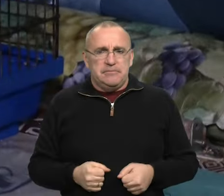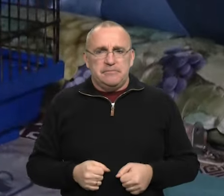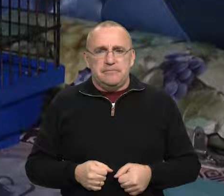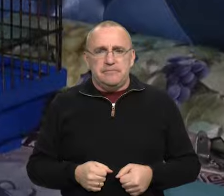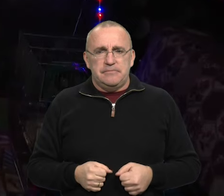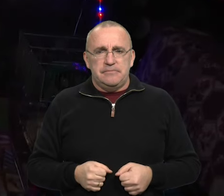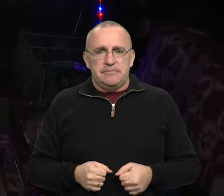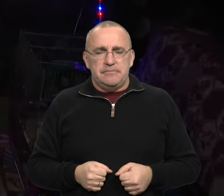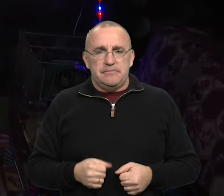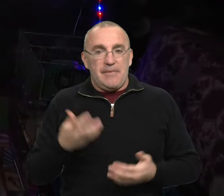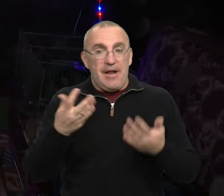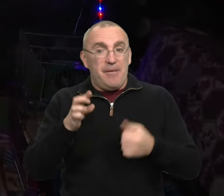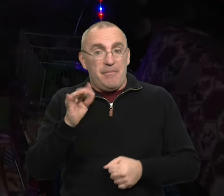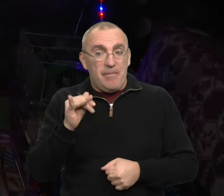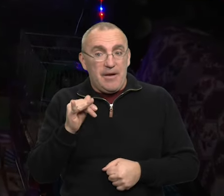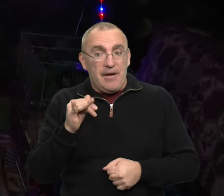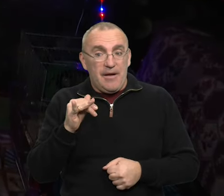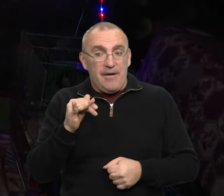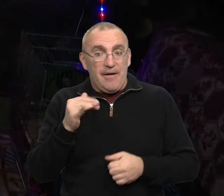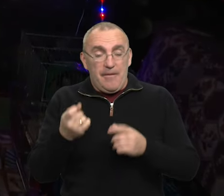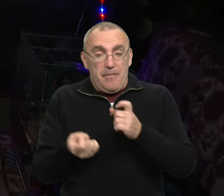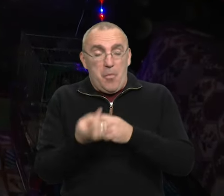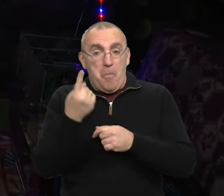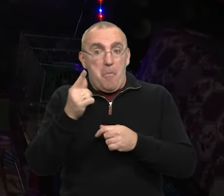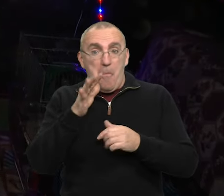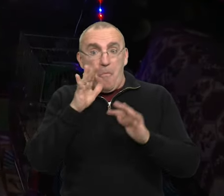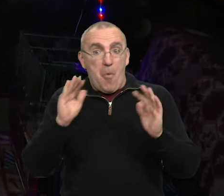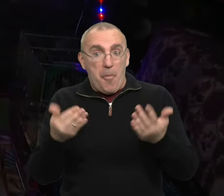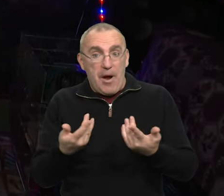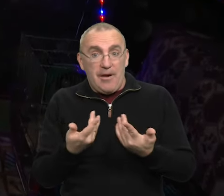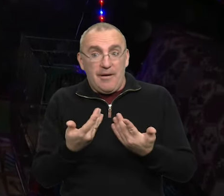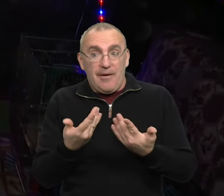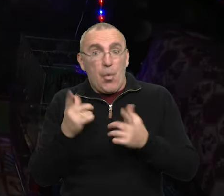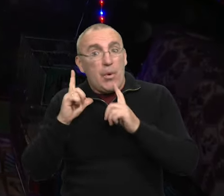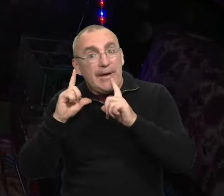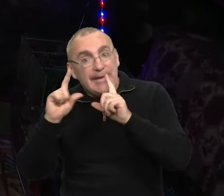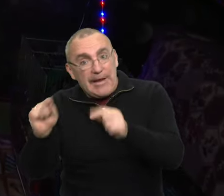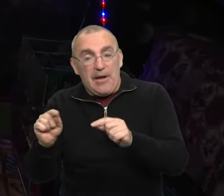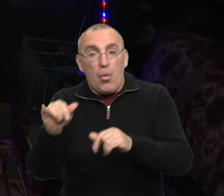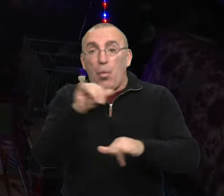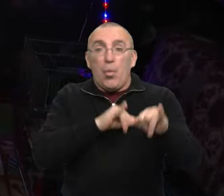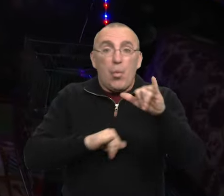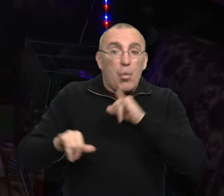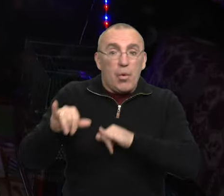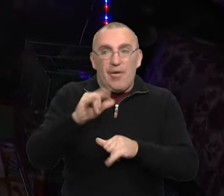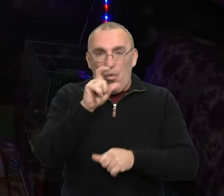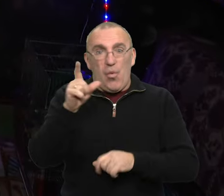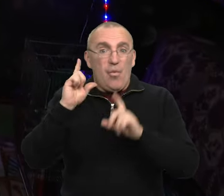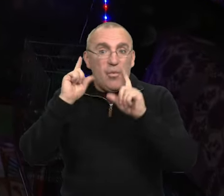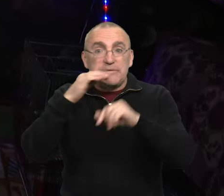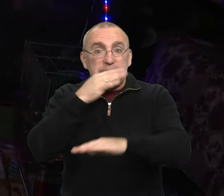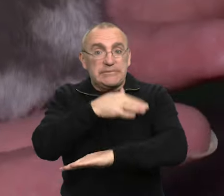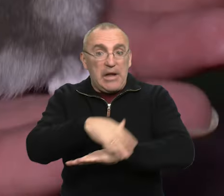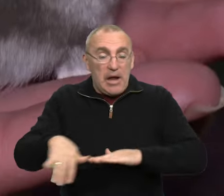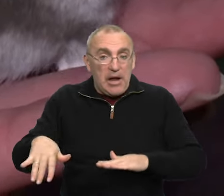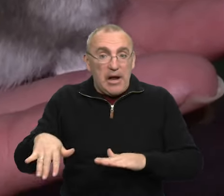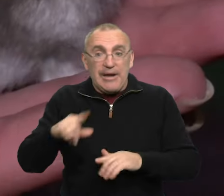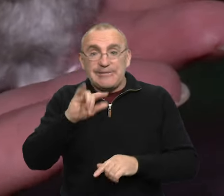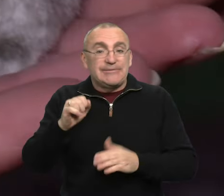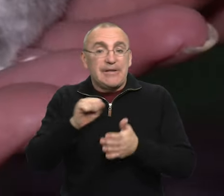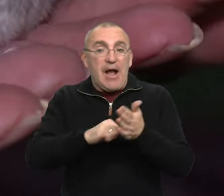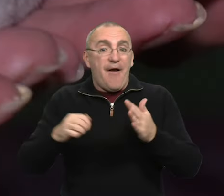кокусюча ес б вийшов Такий момент що там їхати кудись Ну як люди Поїхали за границю із-за